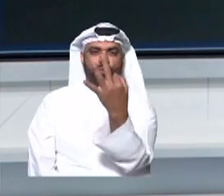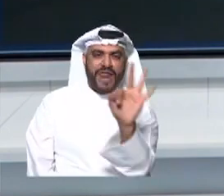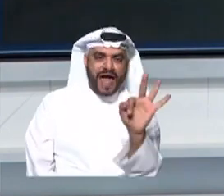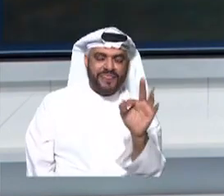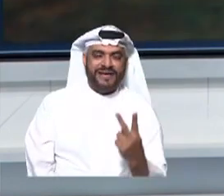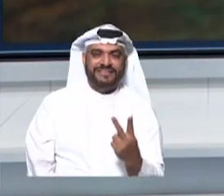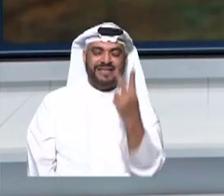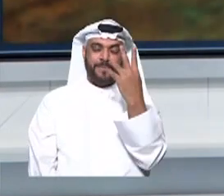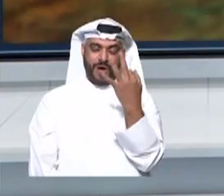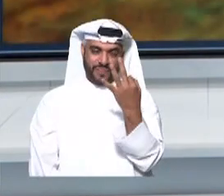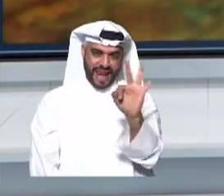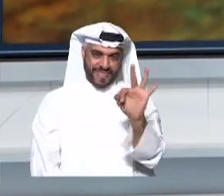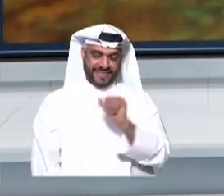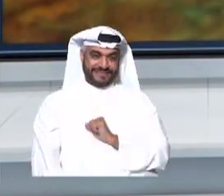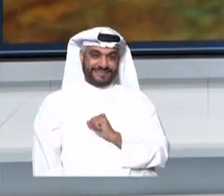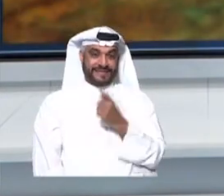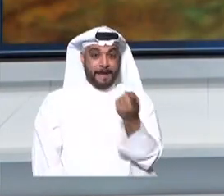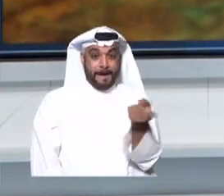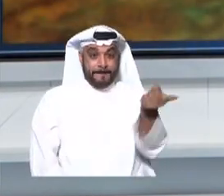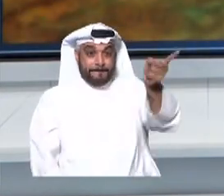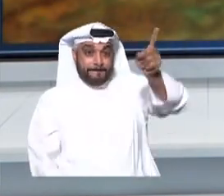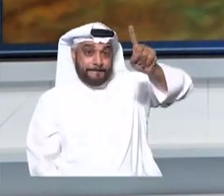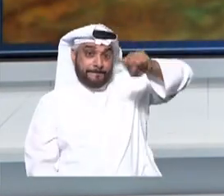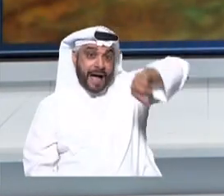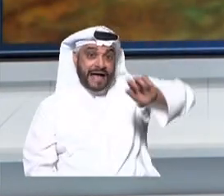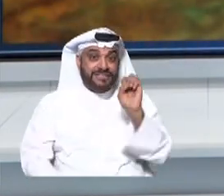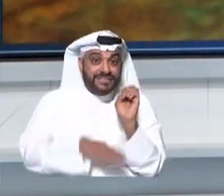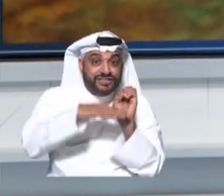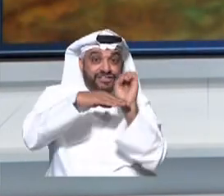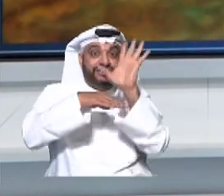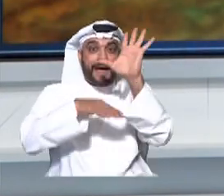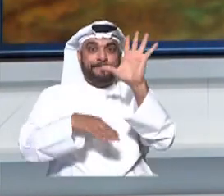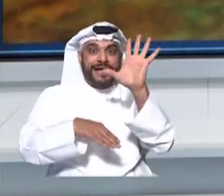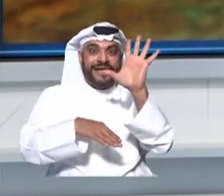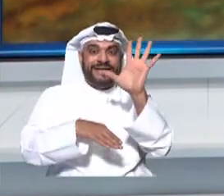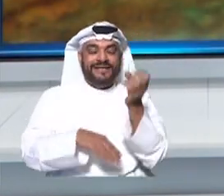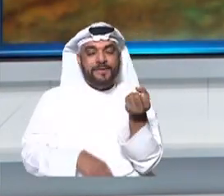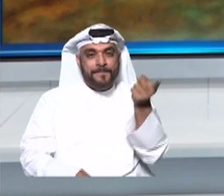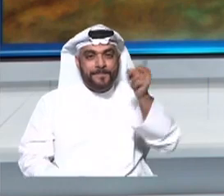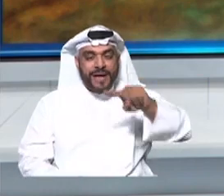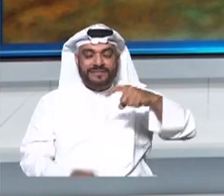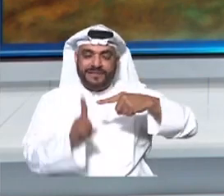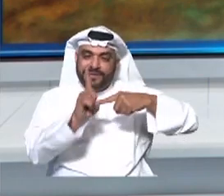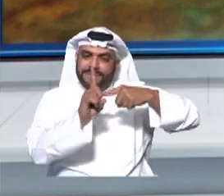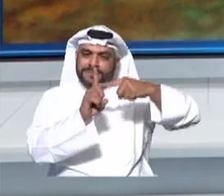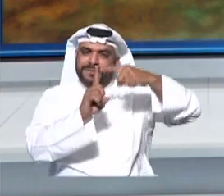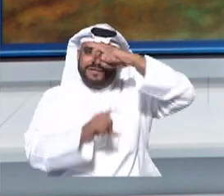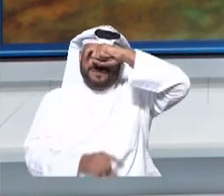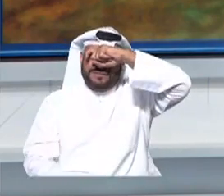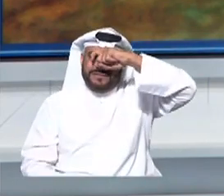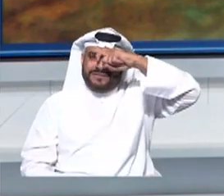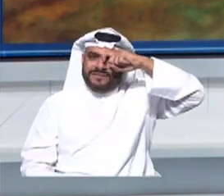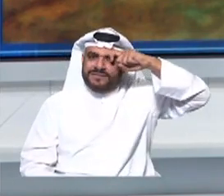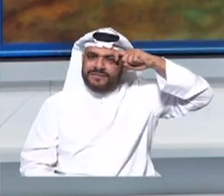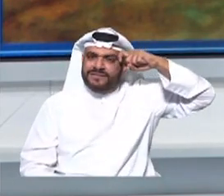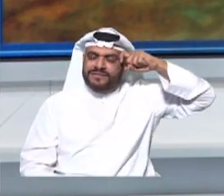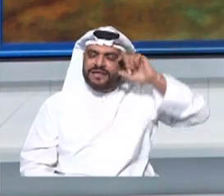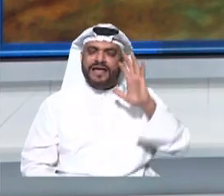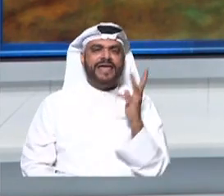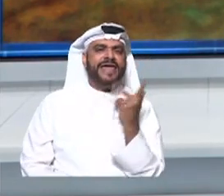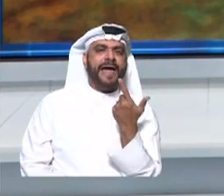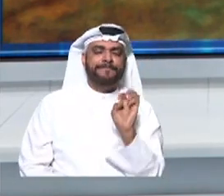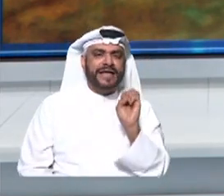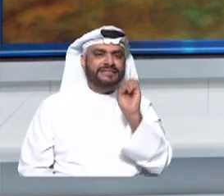درجة مئوية. مع بداية دخول ساعات الصباح الأولى من نهار يوم الغد ودرجات الحرارة الصغرى متوقعة في نهار يوم